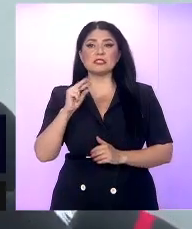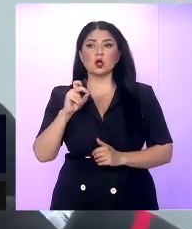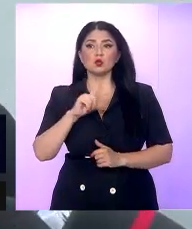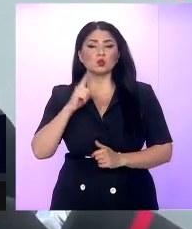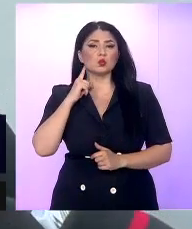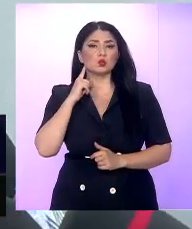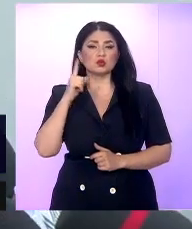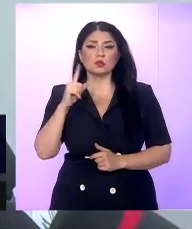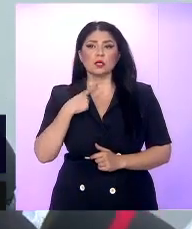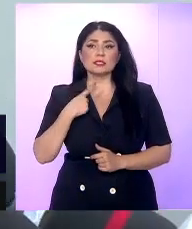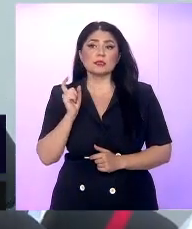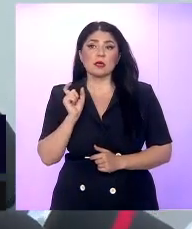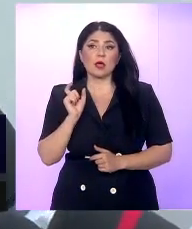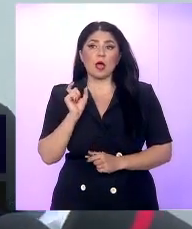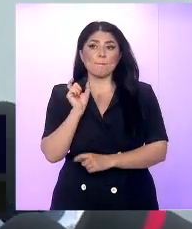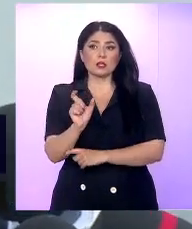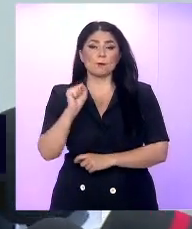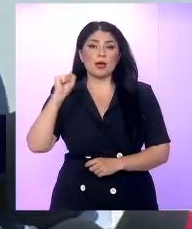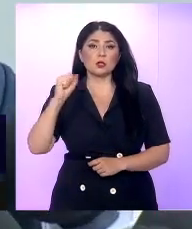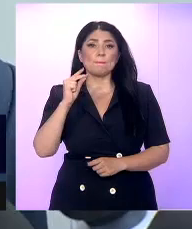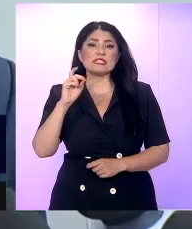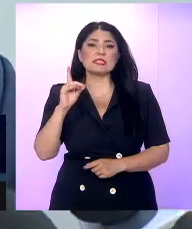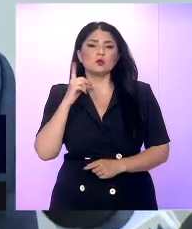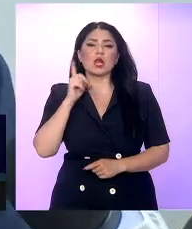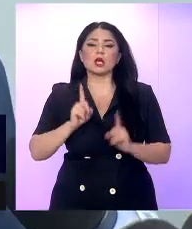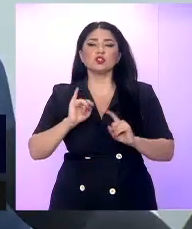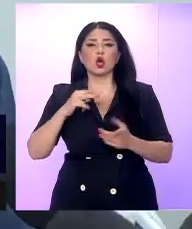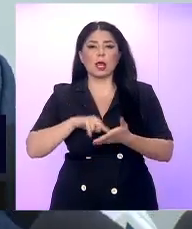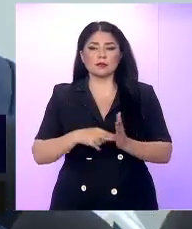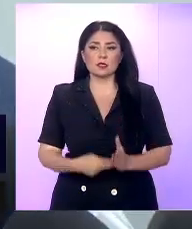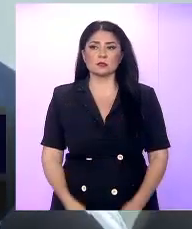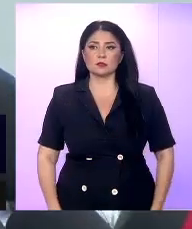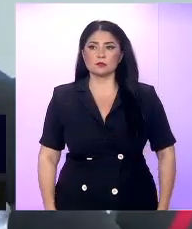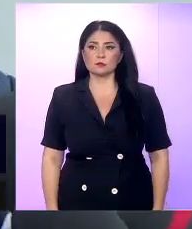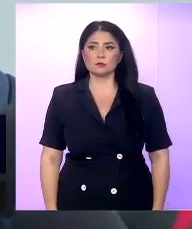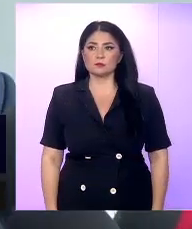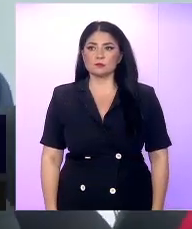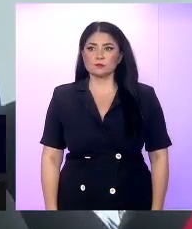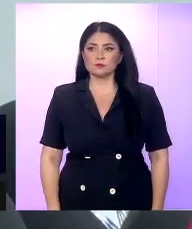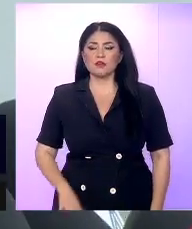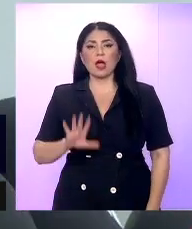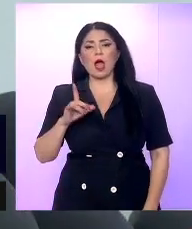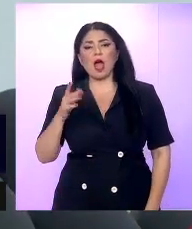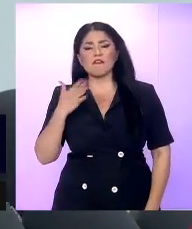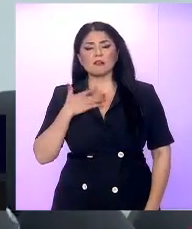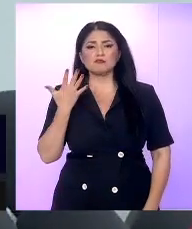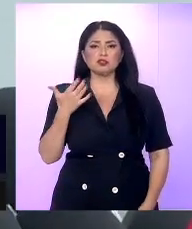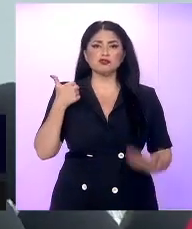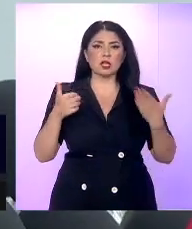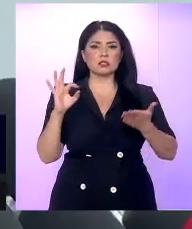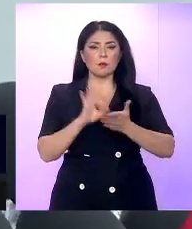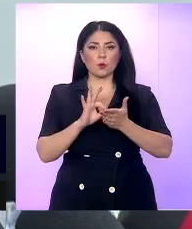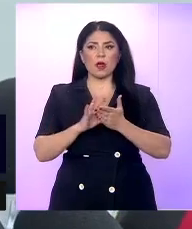Cu certitudine va aparține Partidului Social Democrat. Ce variante are PSD în acest moment? Avem vreo 5 sau 6 variante. Am